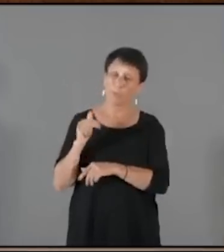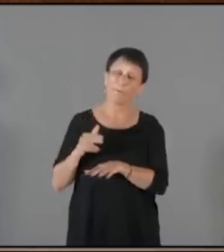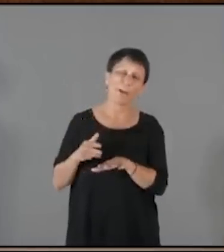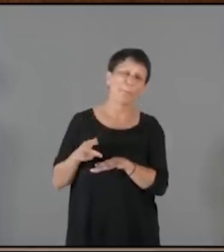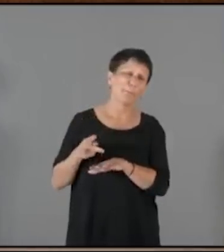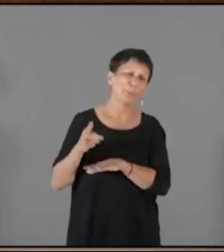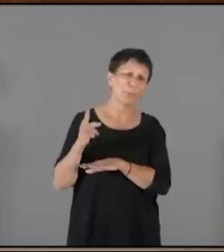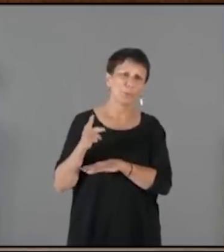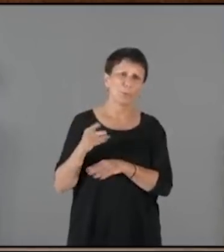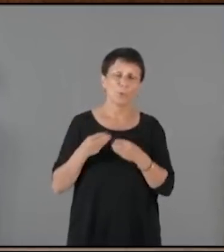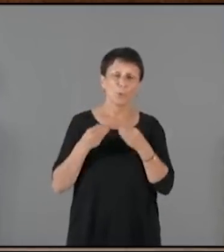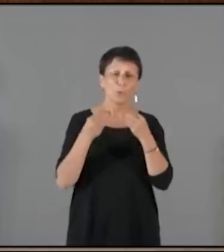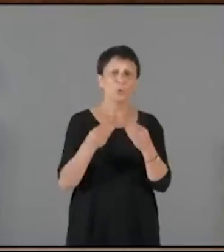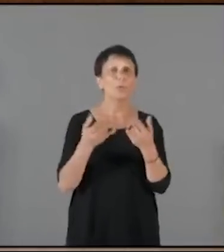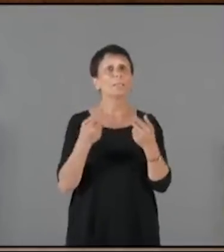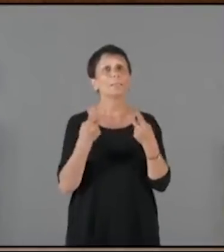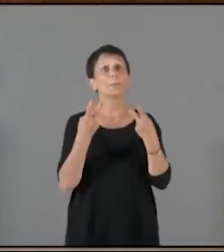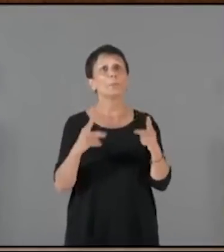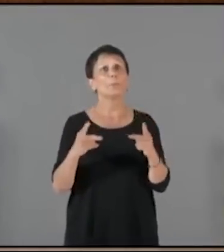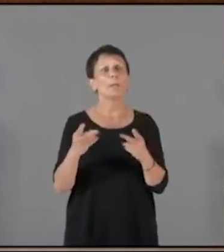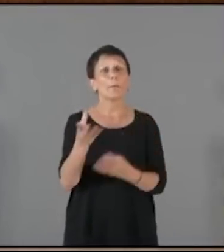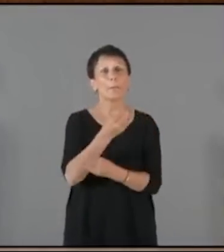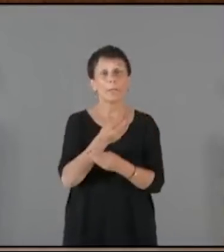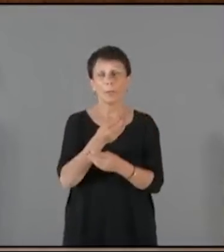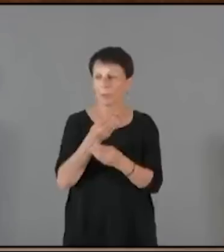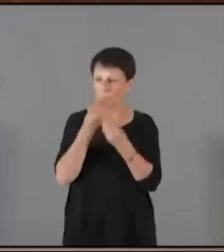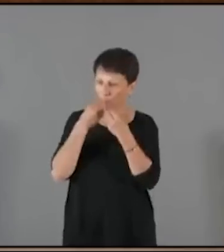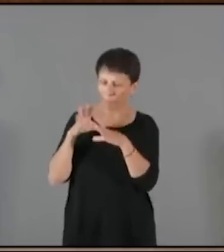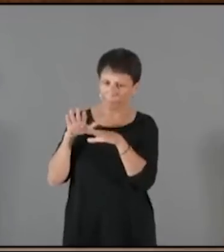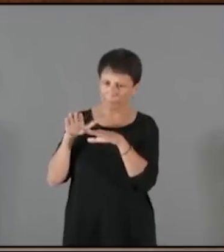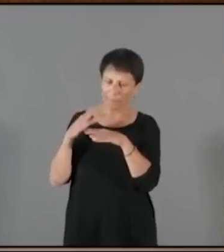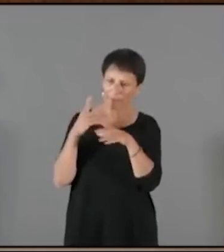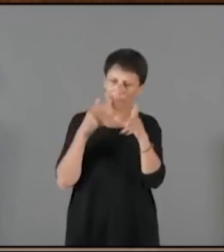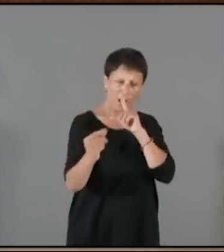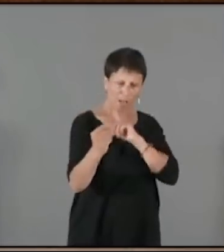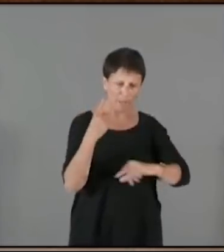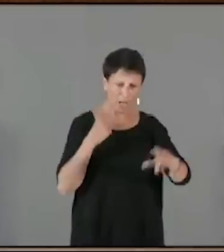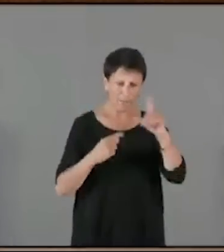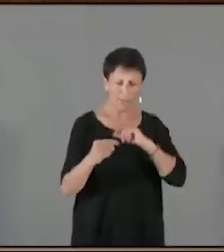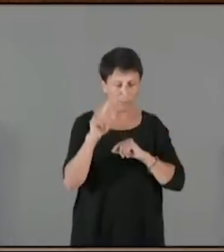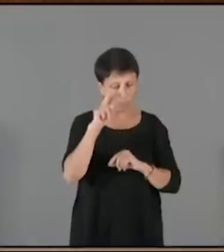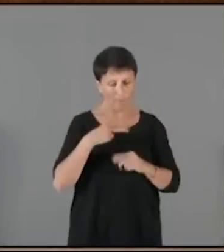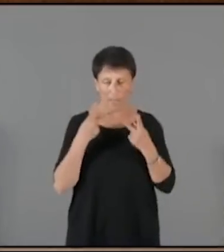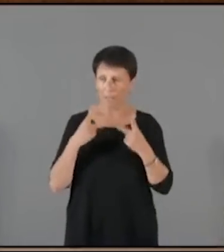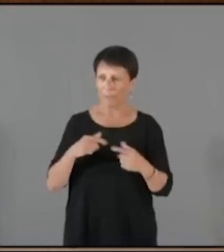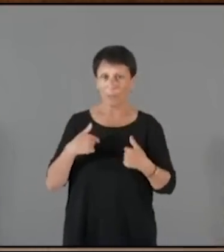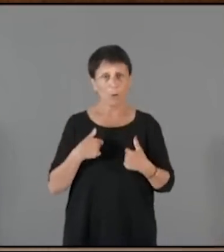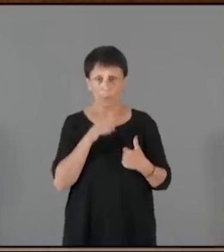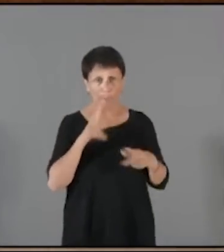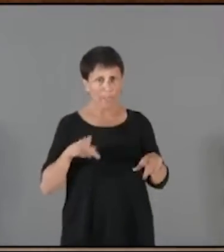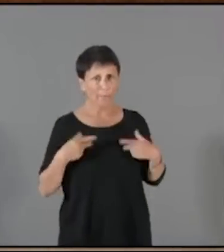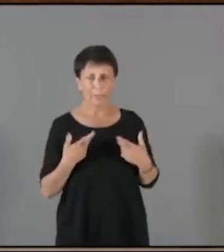pousse le peuple historique de cette ville à l'exode, constatant chaque jour un peu plus qu'il n'est plus le bienvenu dans sa propre ville. Voilà. Peu m'importe